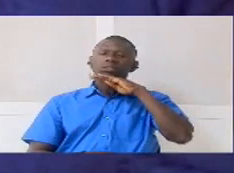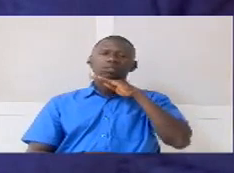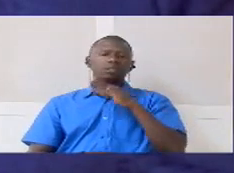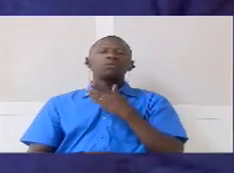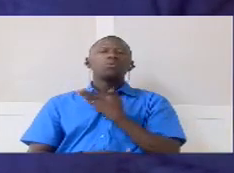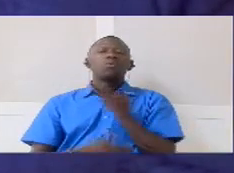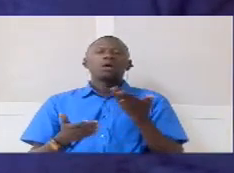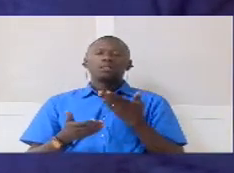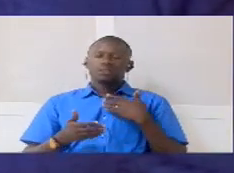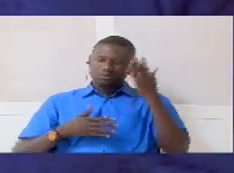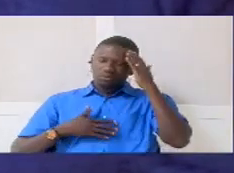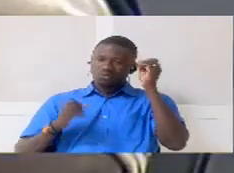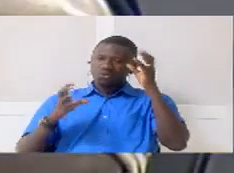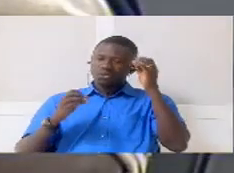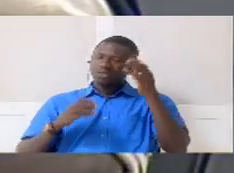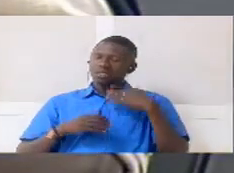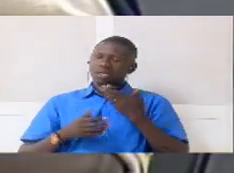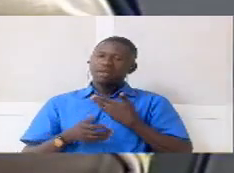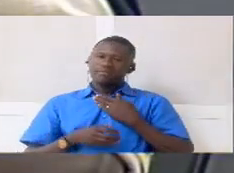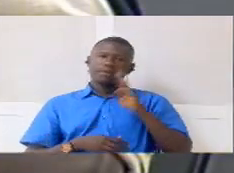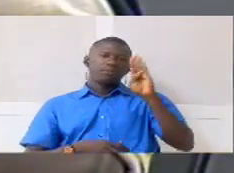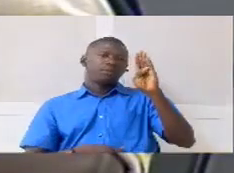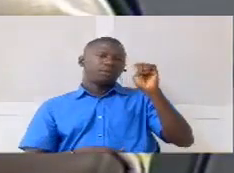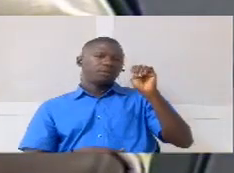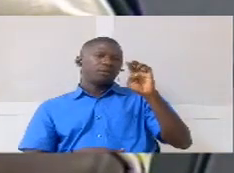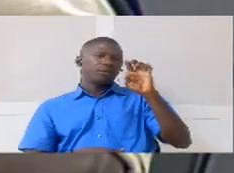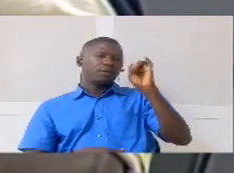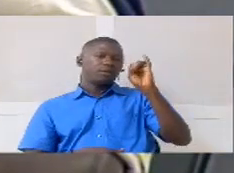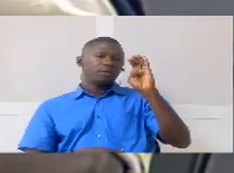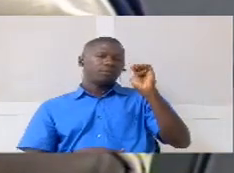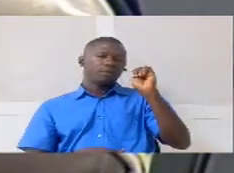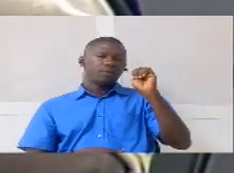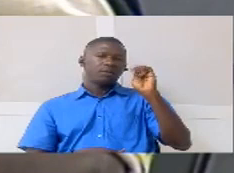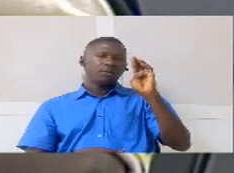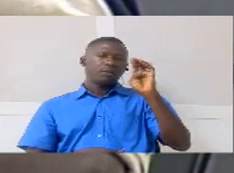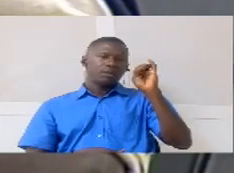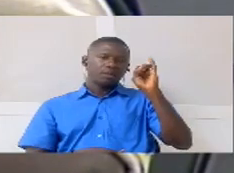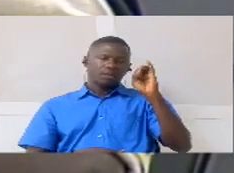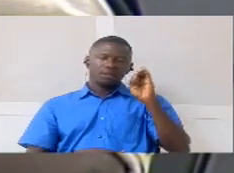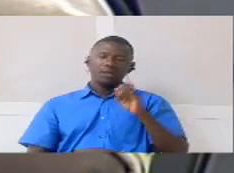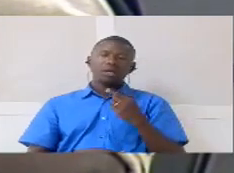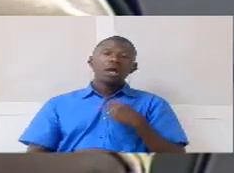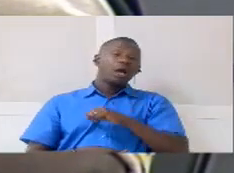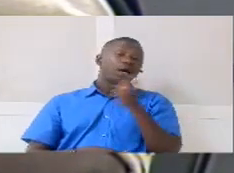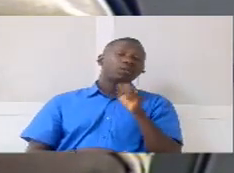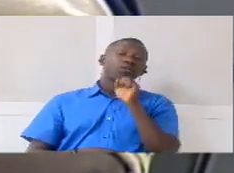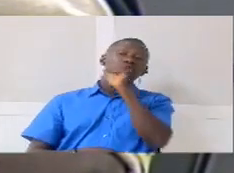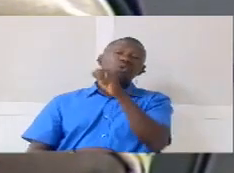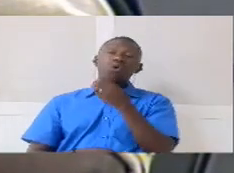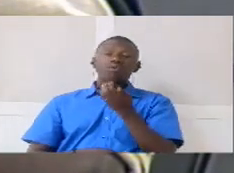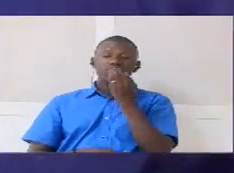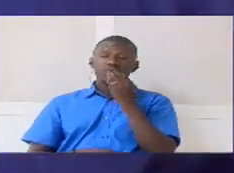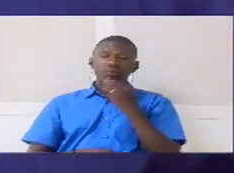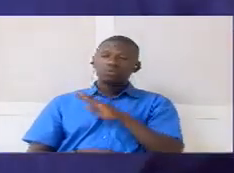courant sa wi gaf me beri beri sen lek bi modon doy ko la do mo roñi wala bu ka sinu be legi su fekente sen lek